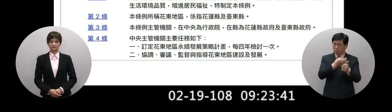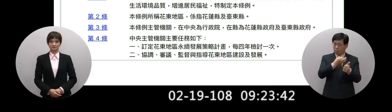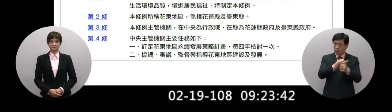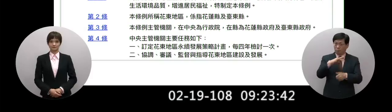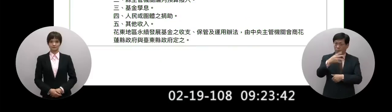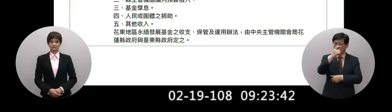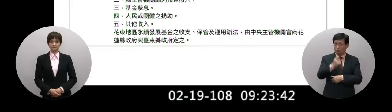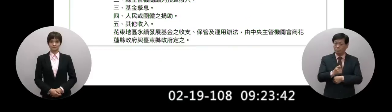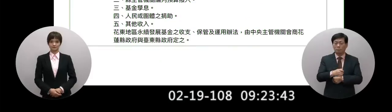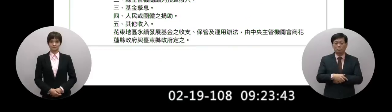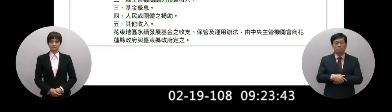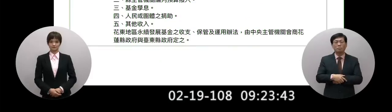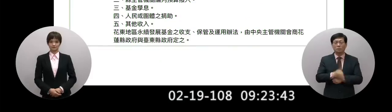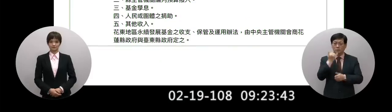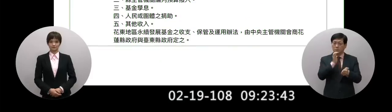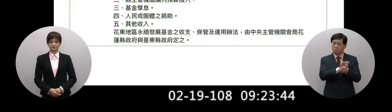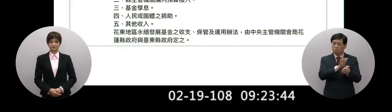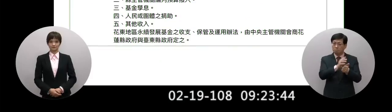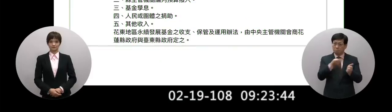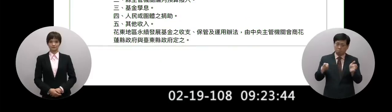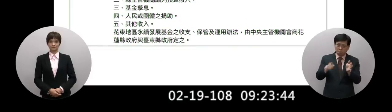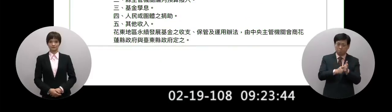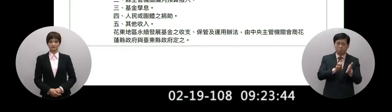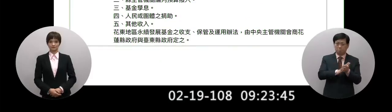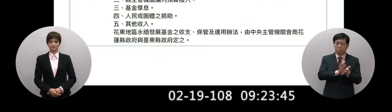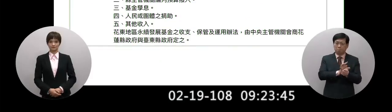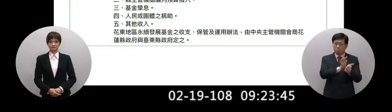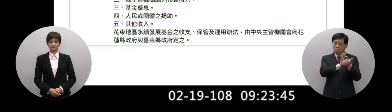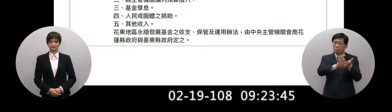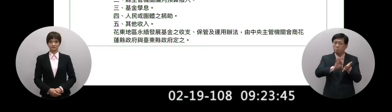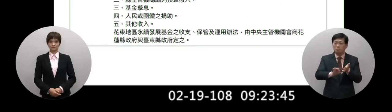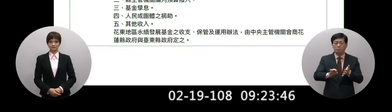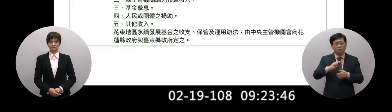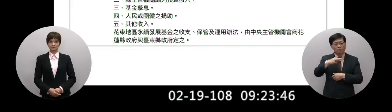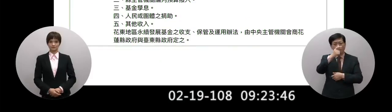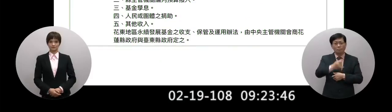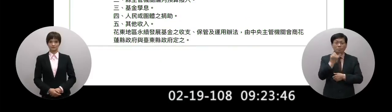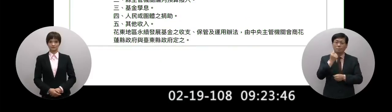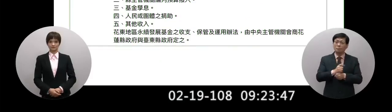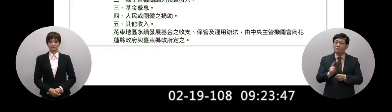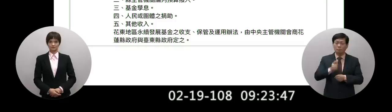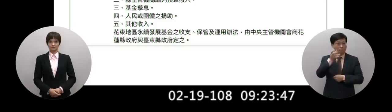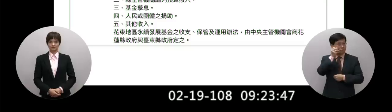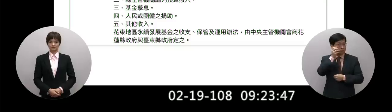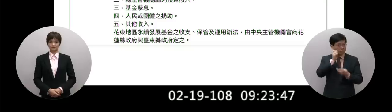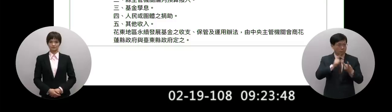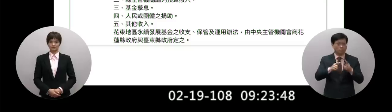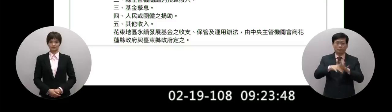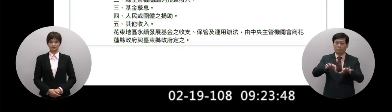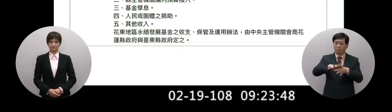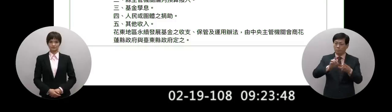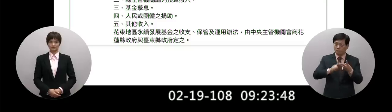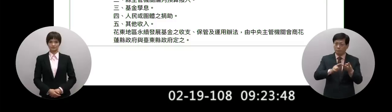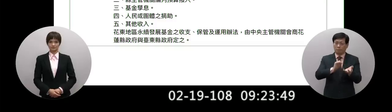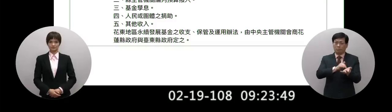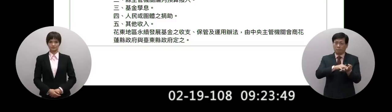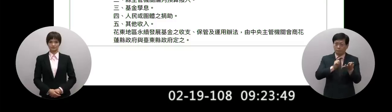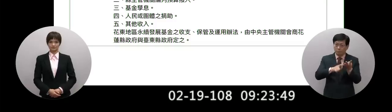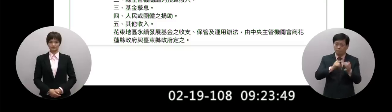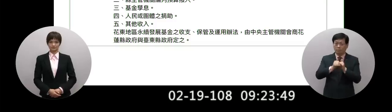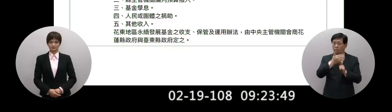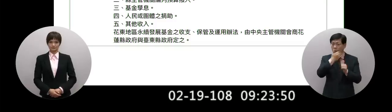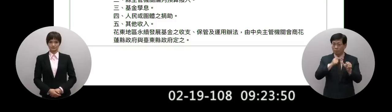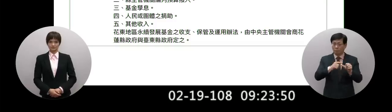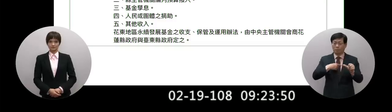400亿作为花东有序发展基金，可是这400亿可以做什么？可以做观光、文化、医疗、社